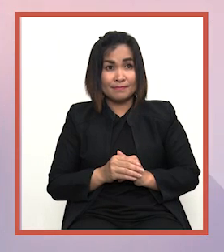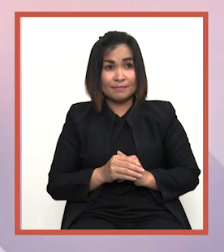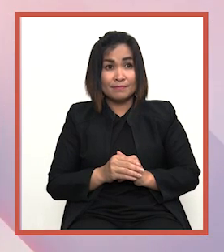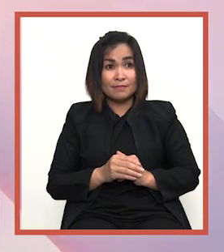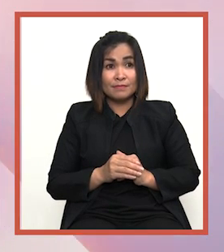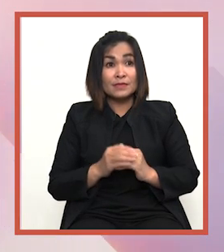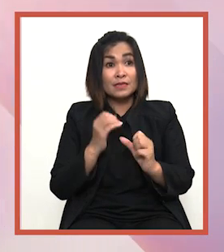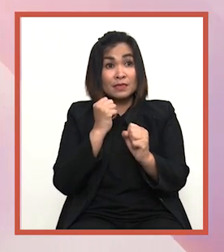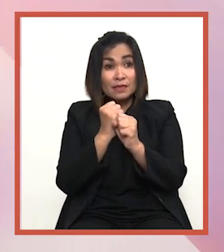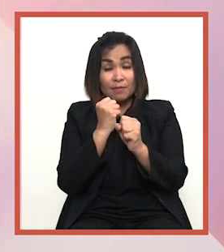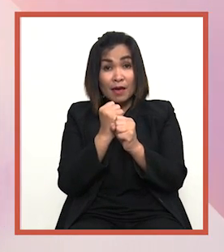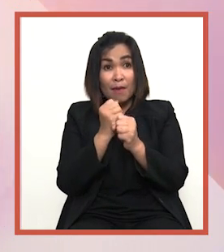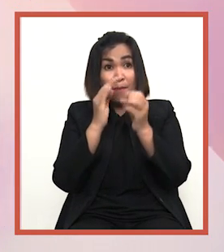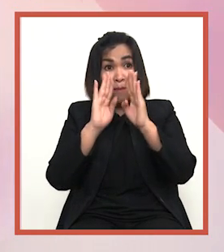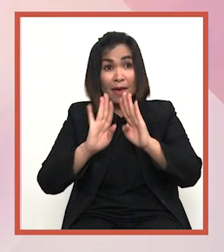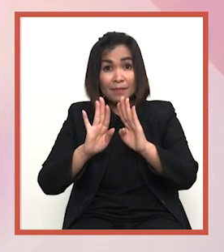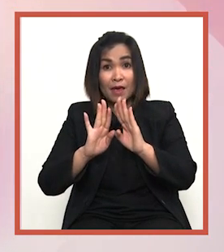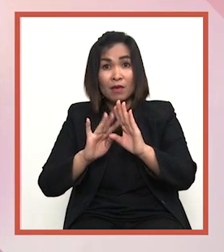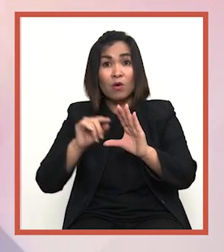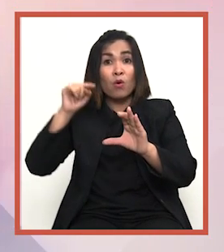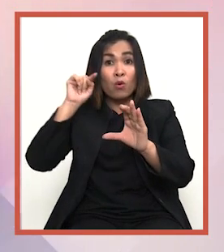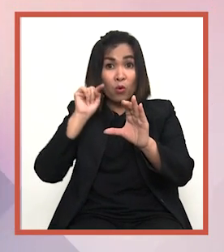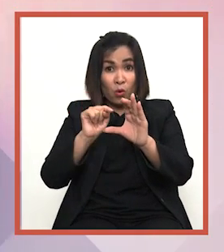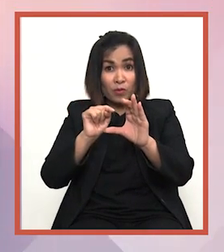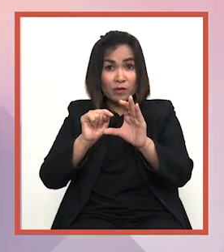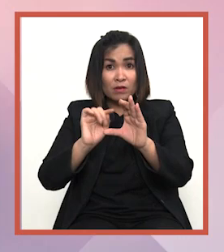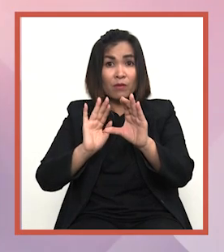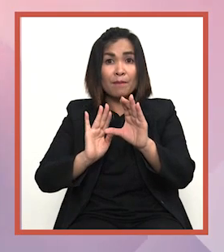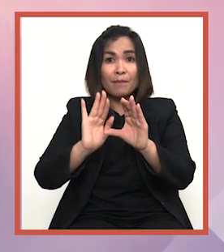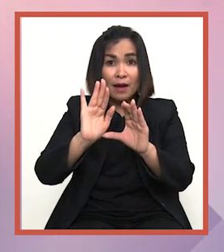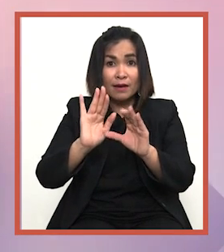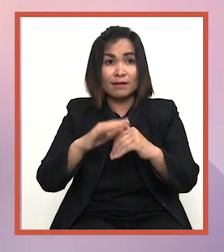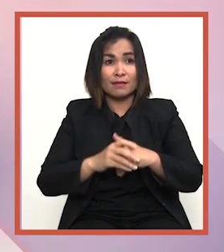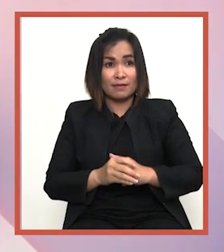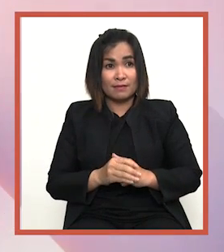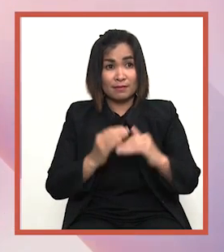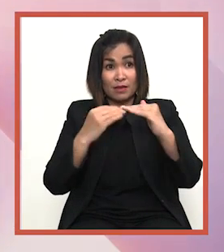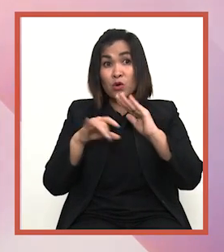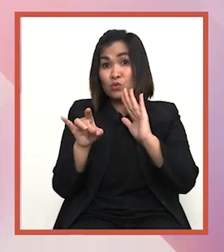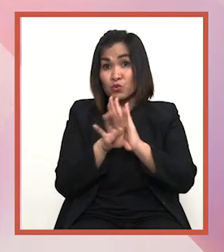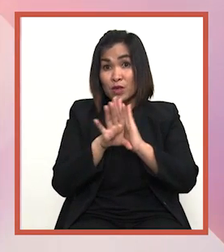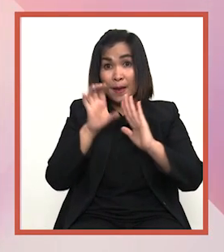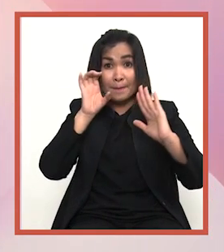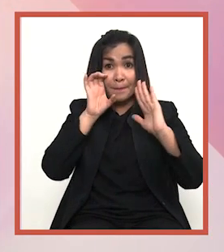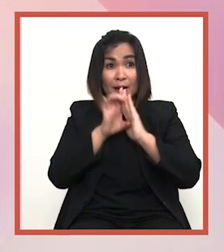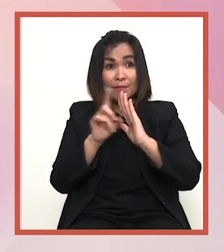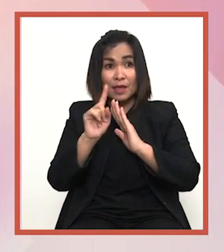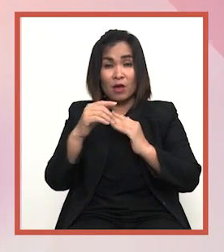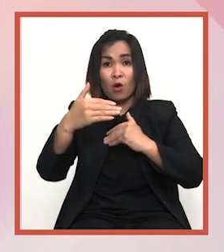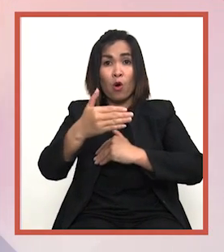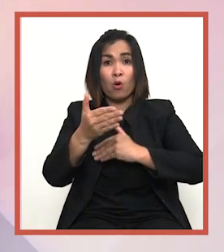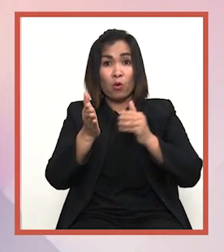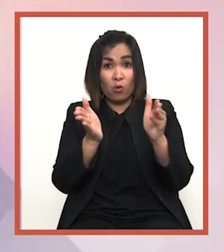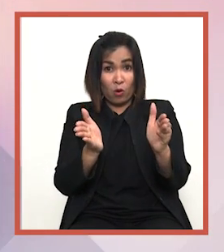ทำงานด้วยแบบผลักหรือว่ากดนะครับตัวถัดมานะครับแล้วก็ตัวสุดท้ายนะครับรูปสุดท้ายก็คือกล่องใส่อุปก